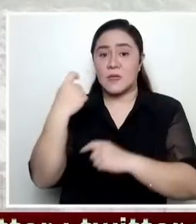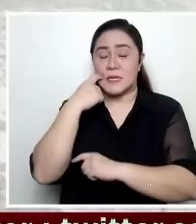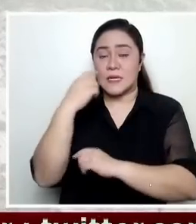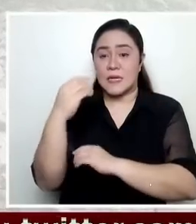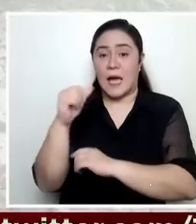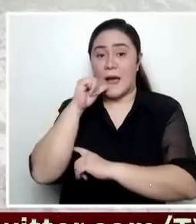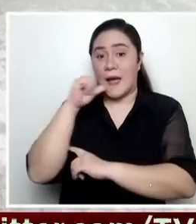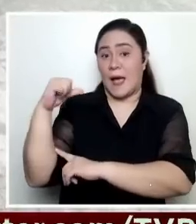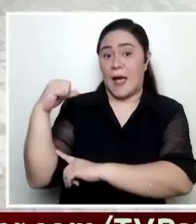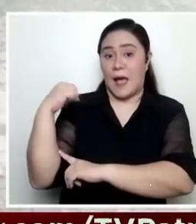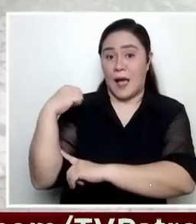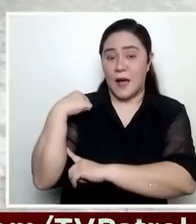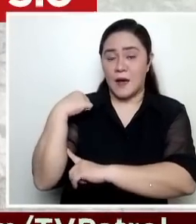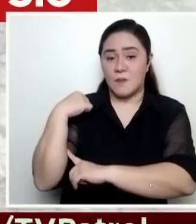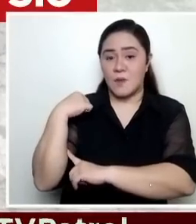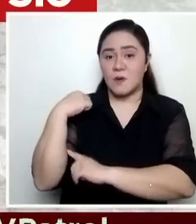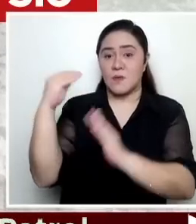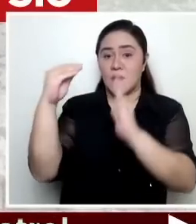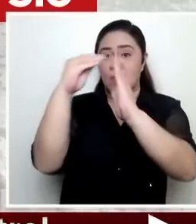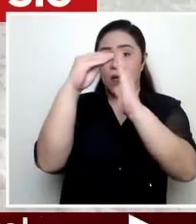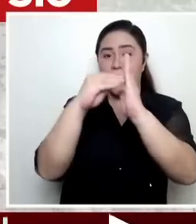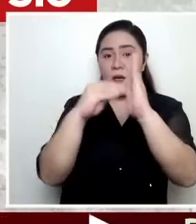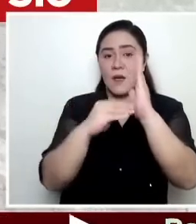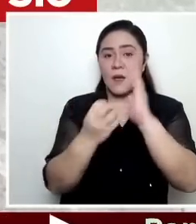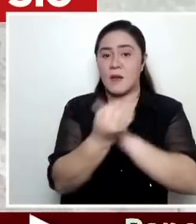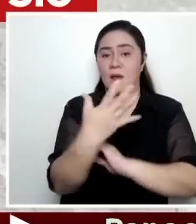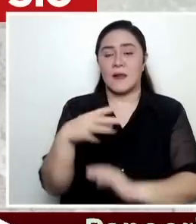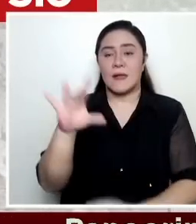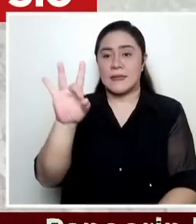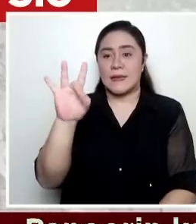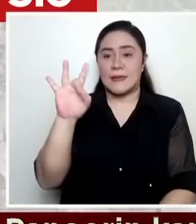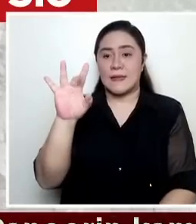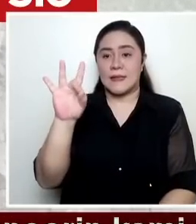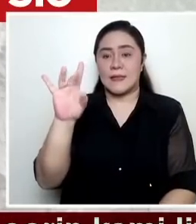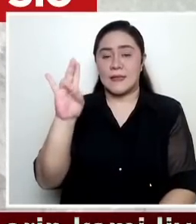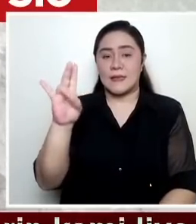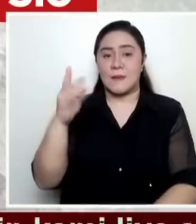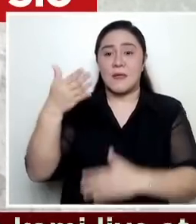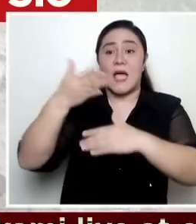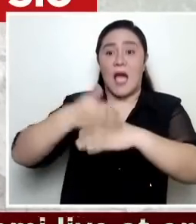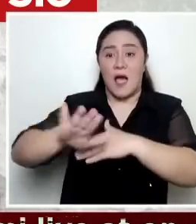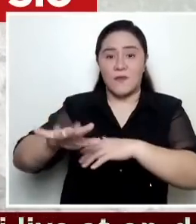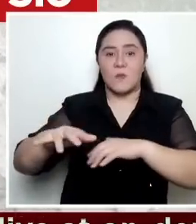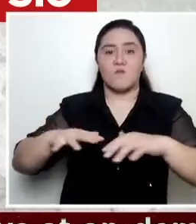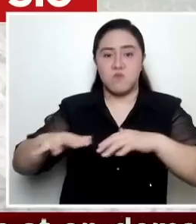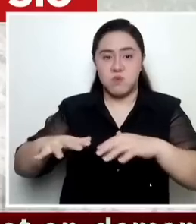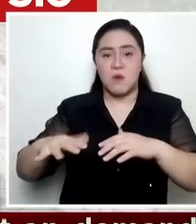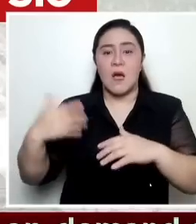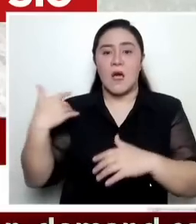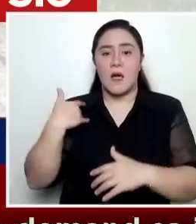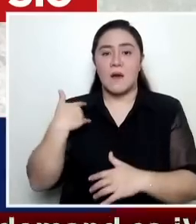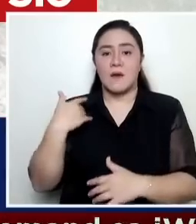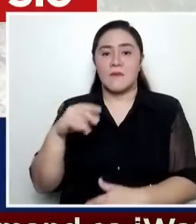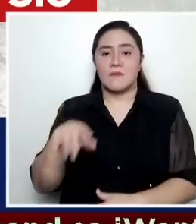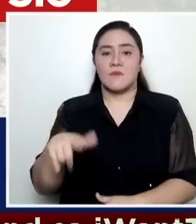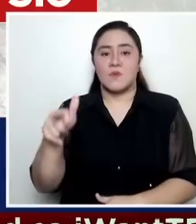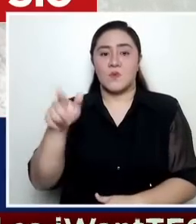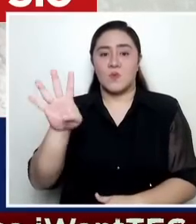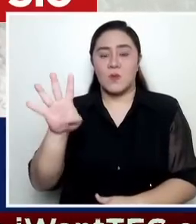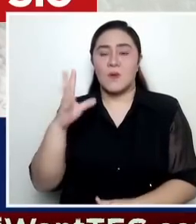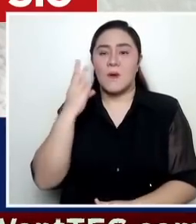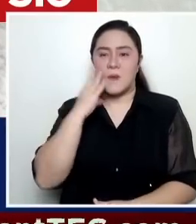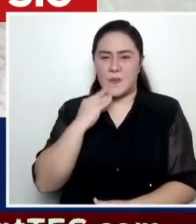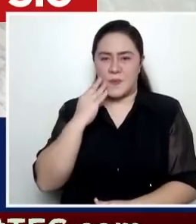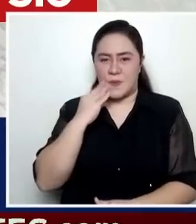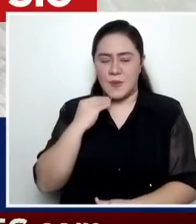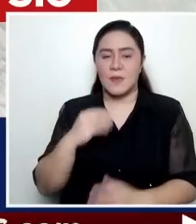nakapagtala sila ng mahigit 800 aftershocks, 24 nito yung naramdaman. Kaya ang ibig pong